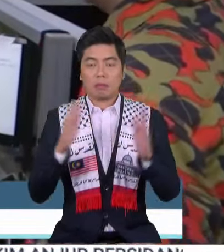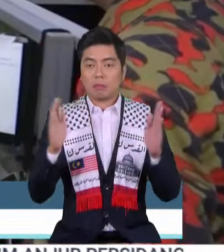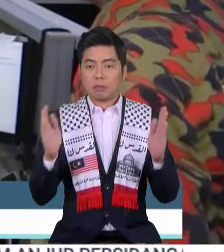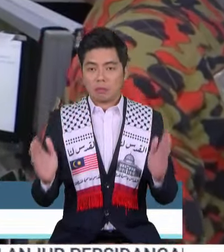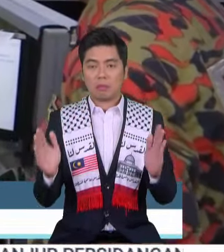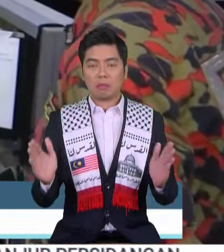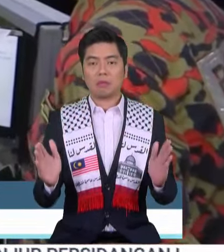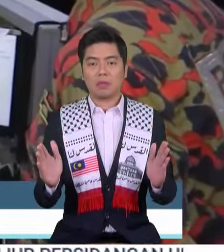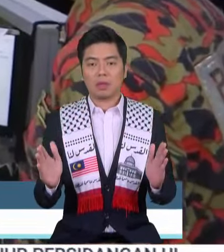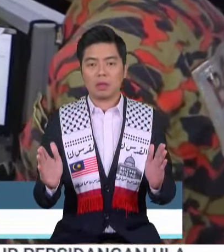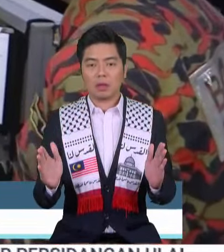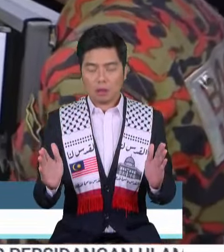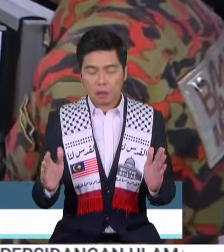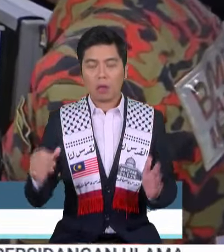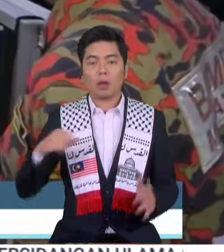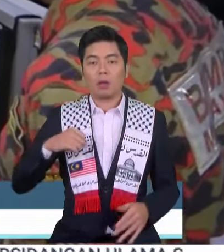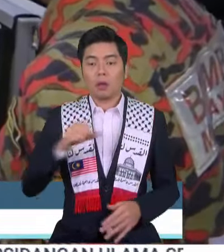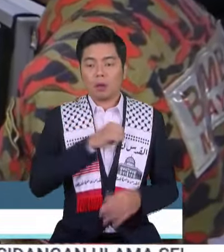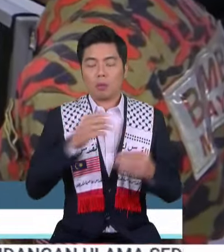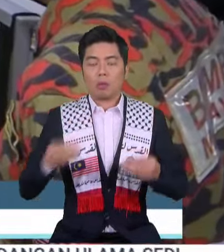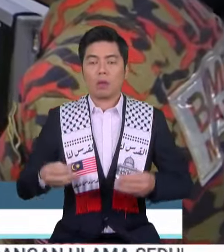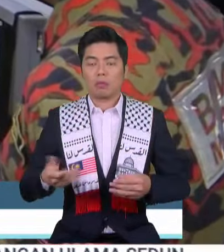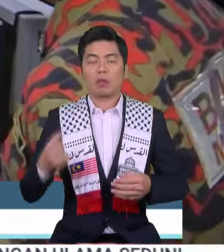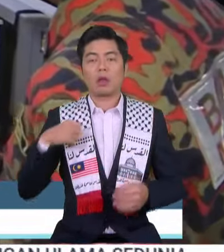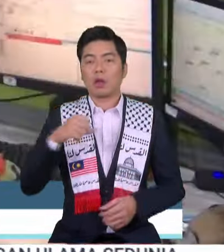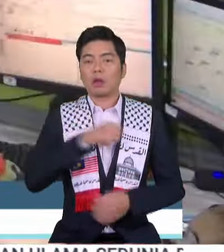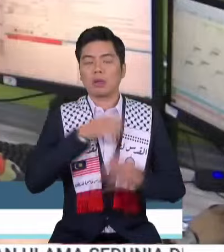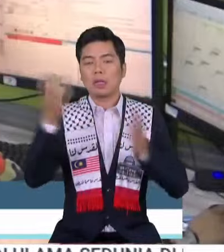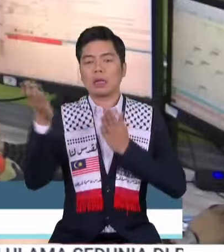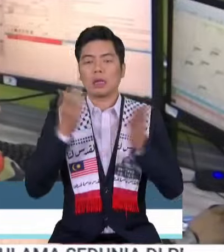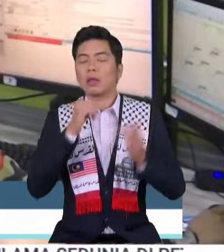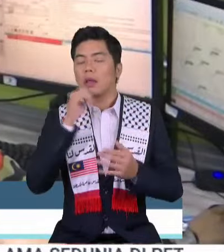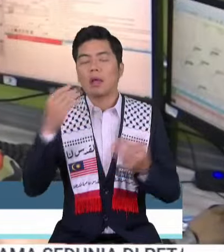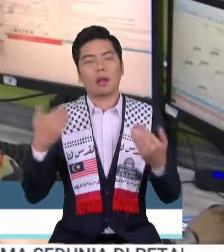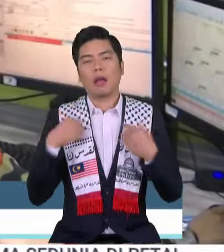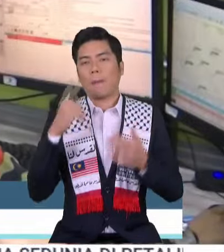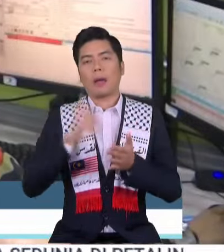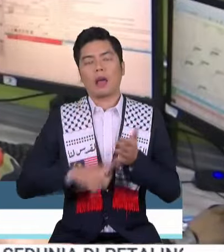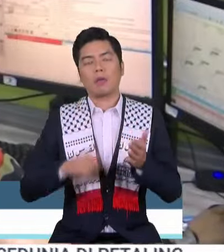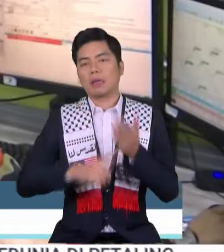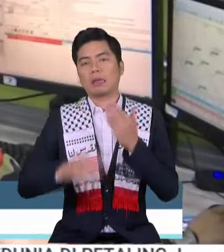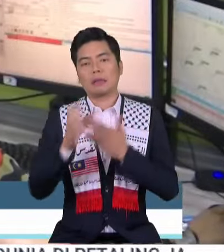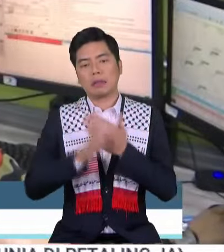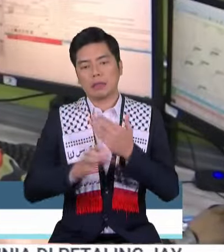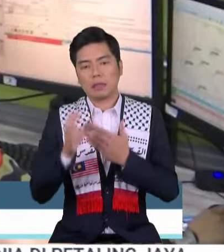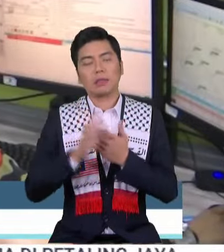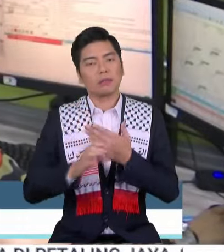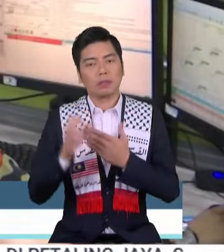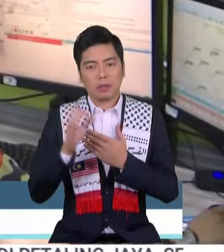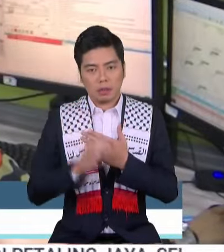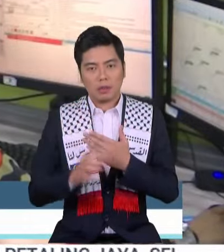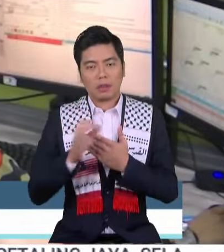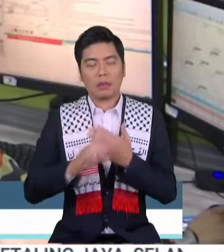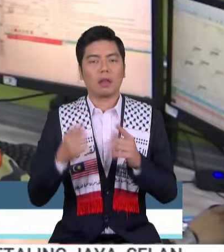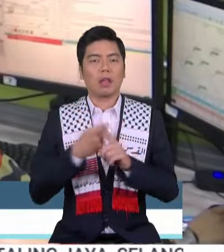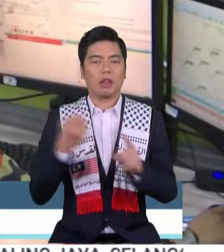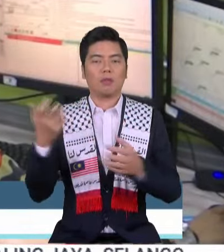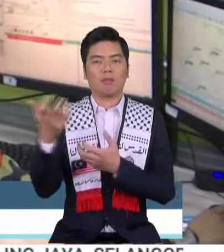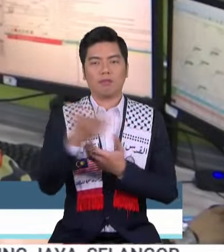sepanjang anggota memberi perkhidmatan, tidak ada sebarang kecederaan lah yang kita alami di kalangan anggota bomba.